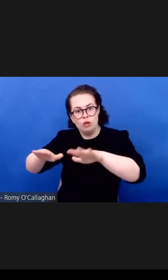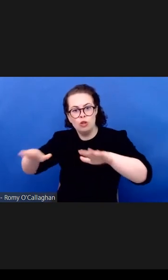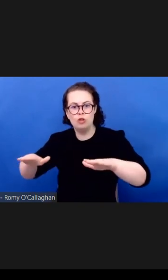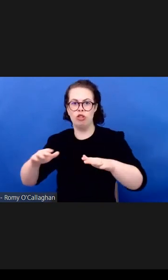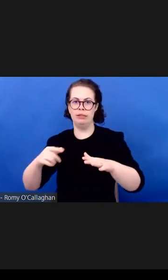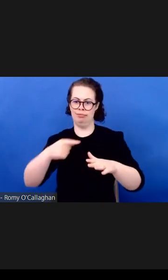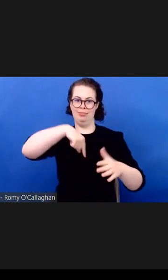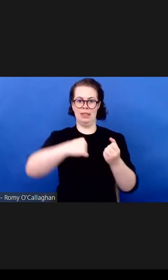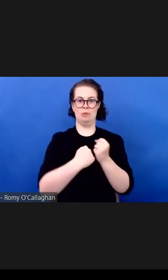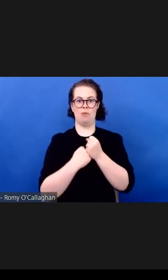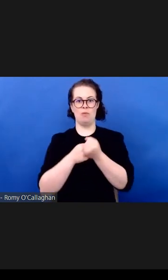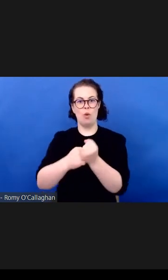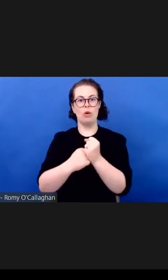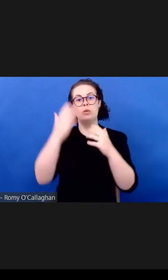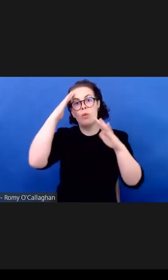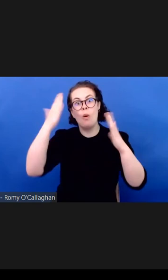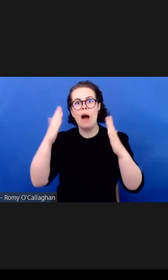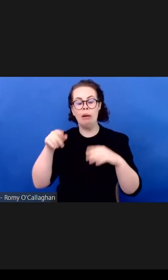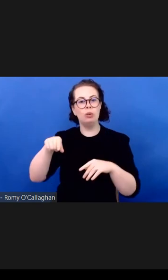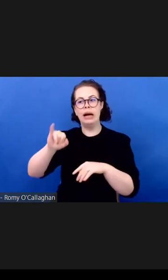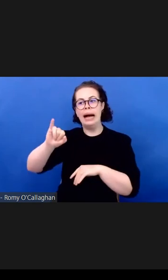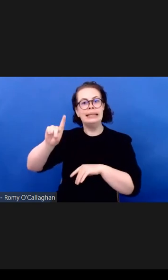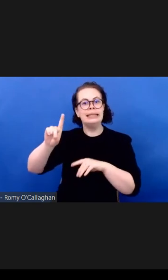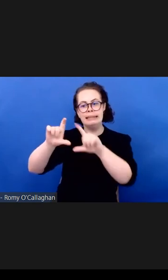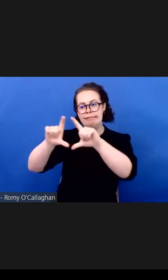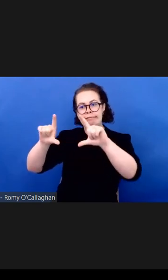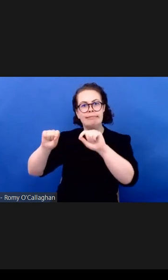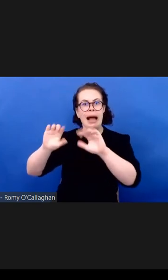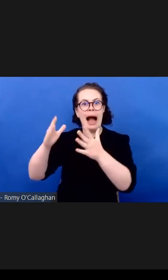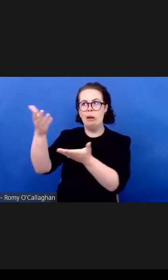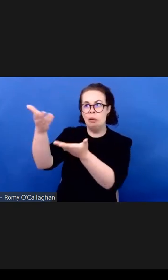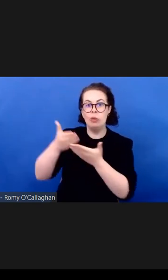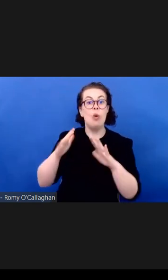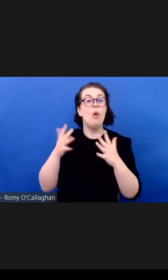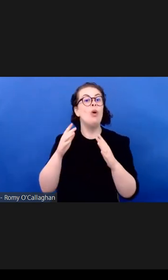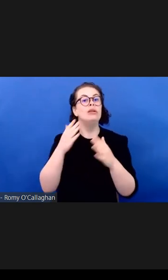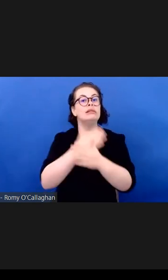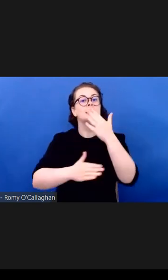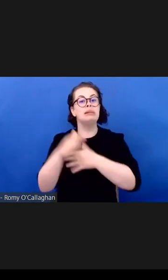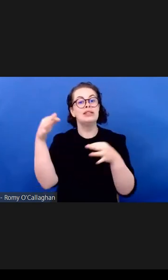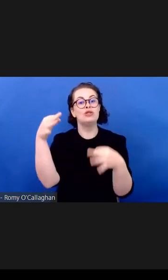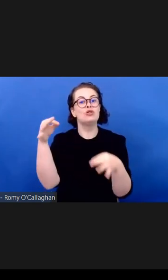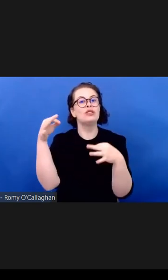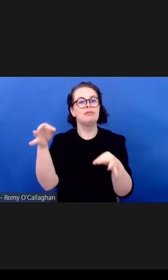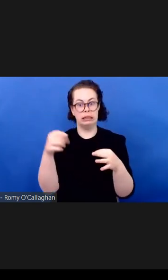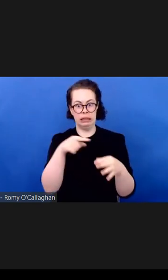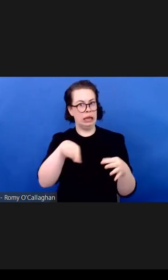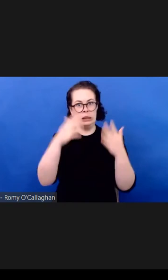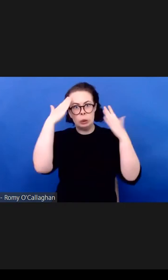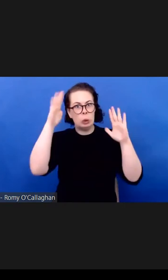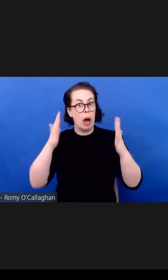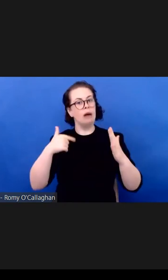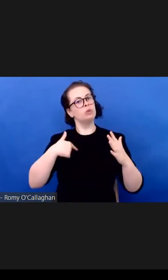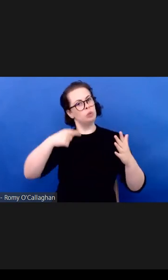সেই সম্পর্কে আলোচনা করব, ওর পাশে দাঁড়াবো। আবার কোনো অনেকের জন্য আবার আই কার্ড, তারপরে যে